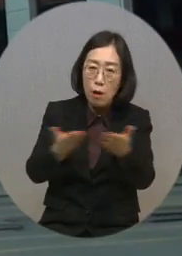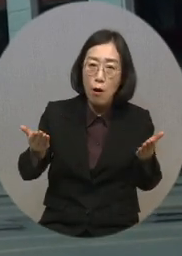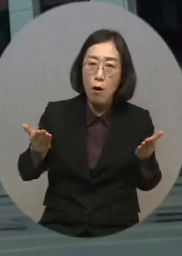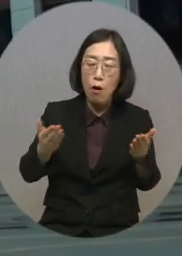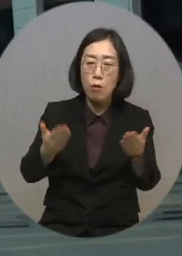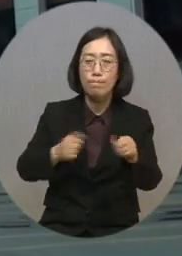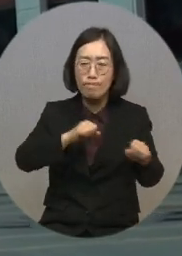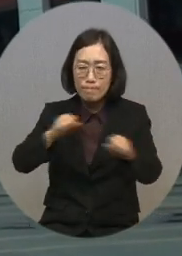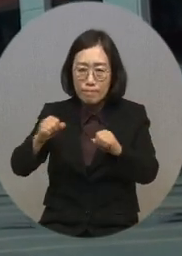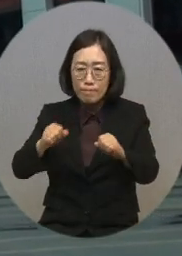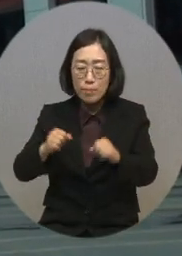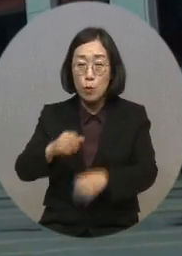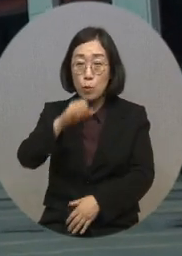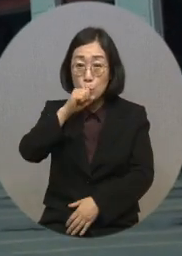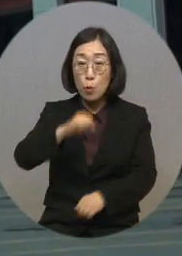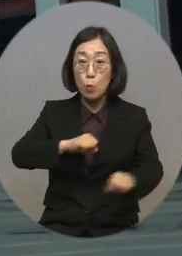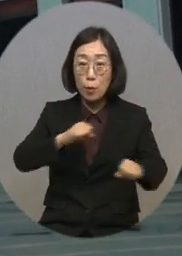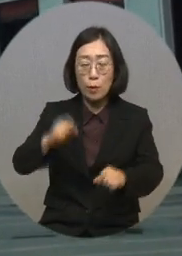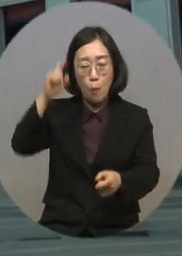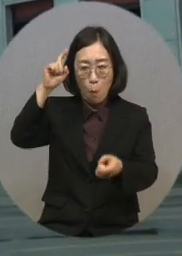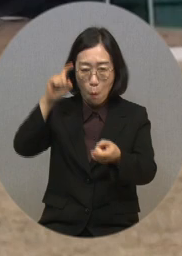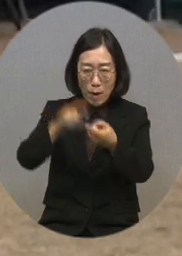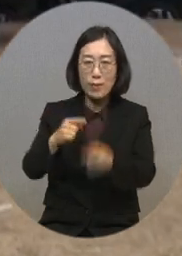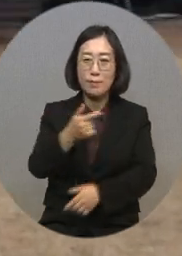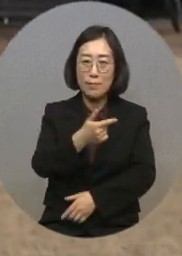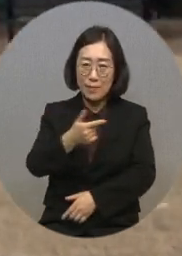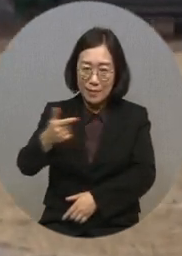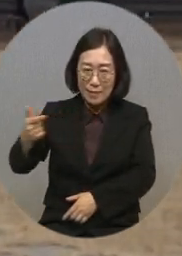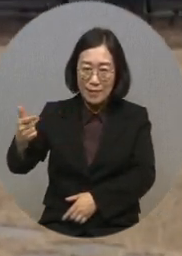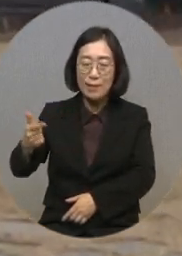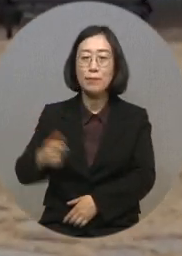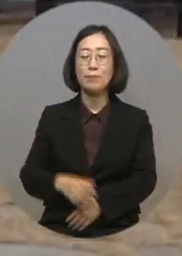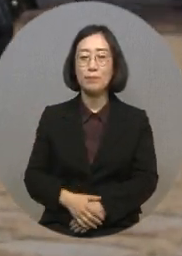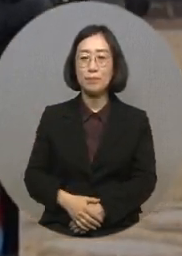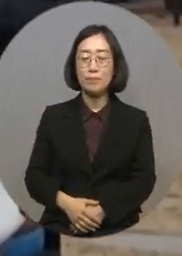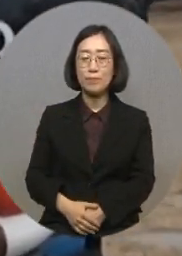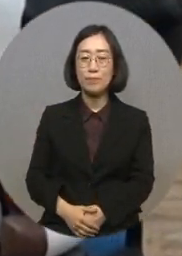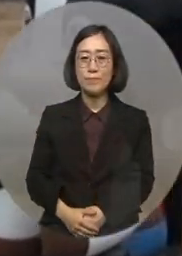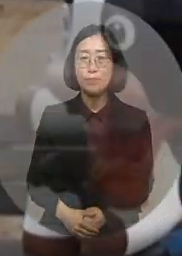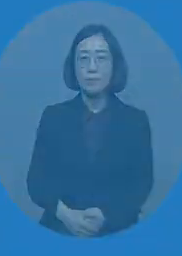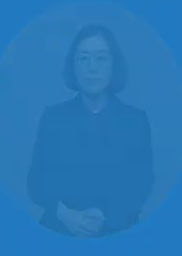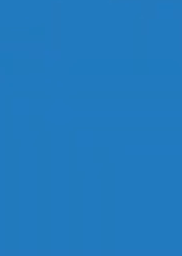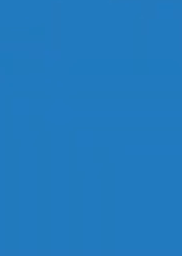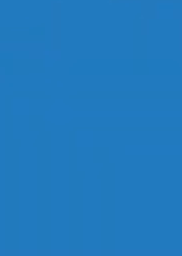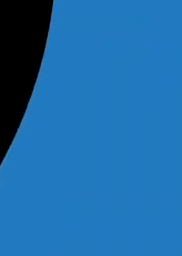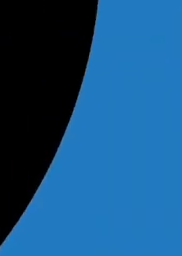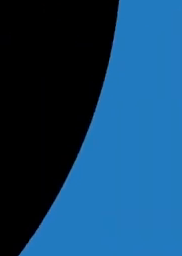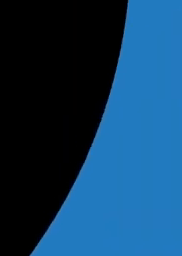의미 있는 활동으로 지역사회의 관심이 모아지고 있습니다. 복지TV 경기방송 정우선입니다.